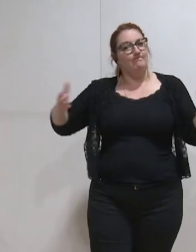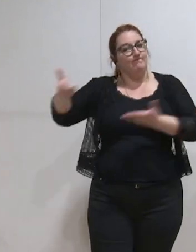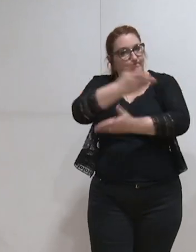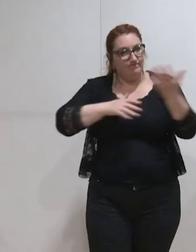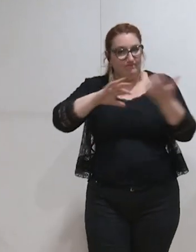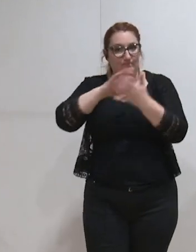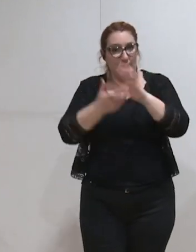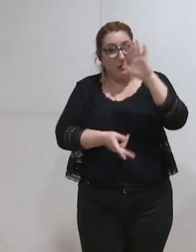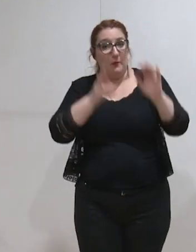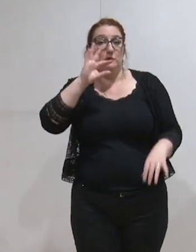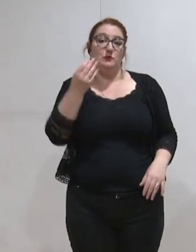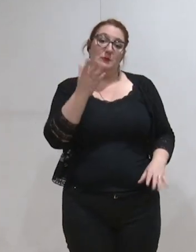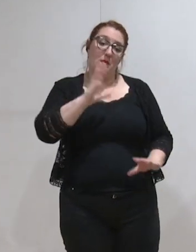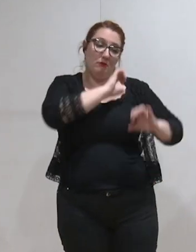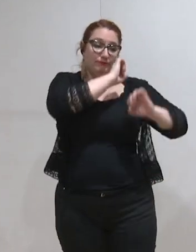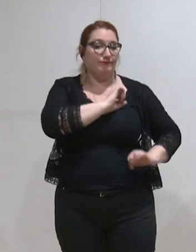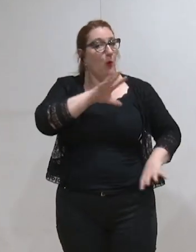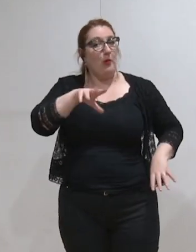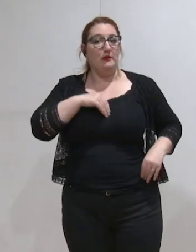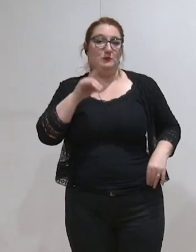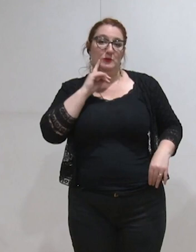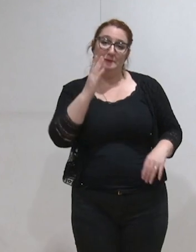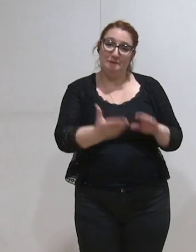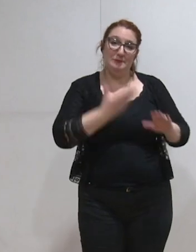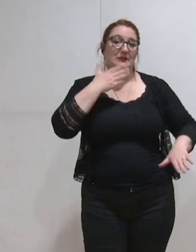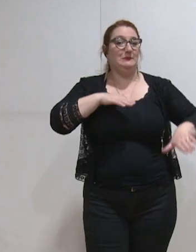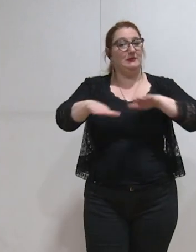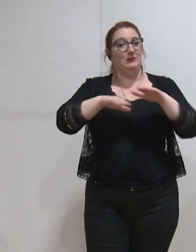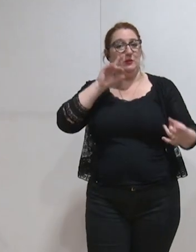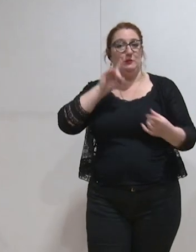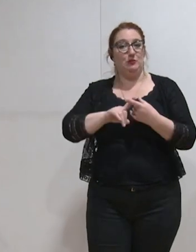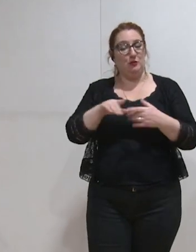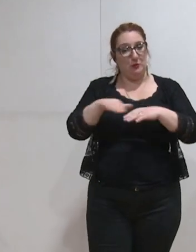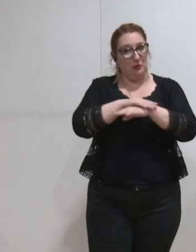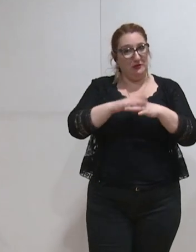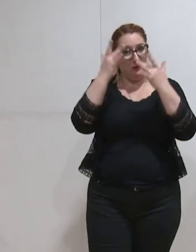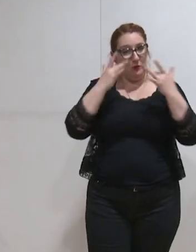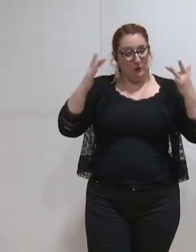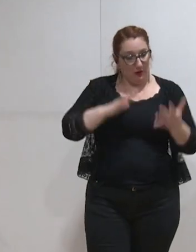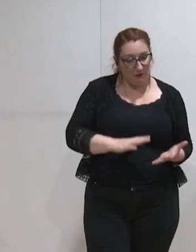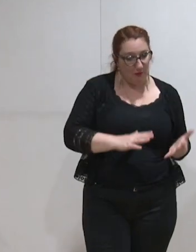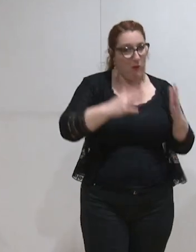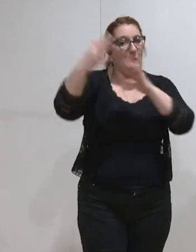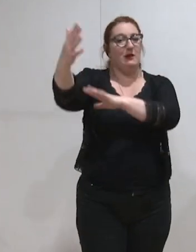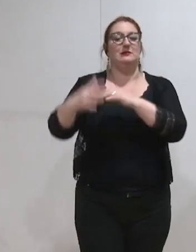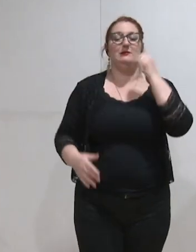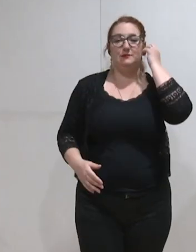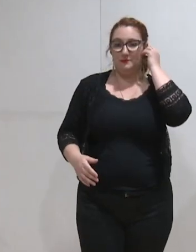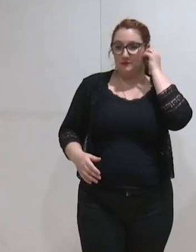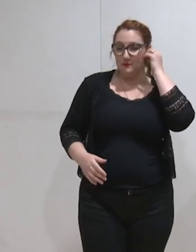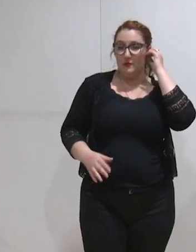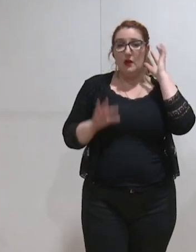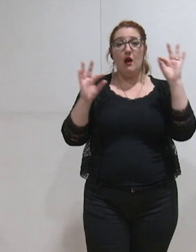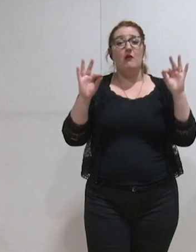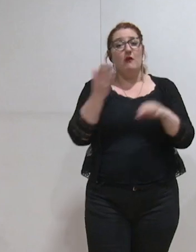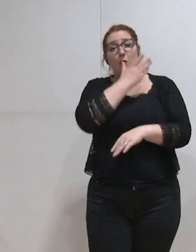nous l'assumons parce que c'est notre façon de d'essayer de faire progresser la politique culturelle de la ville sinon pour ce qui est des